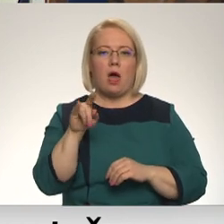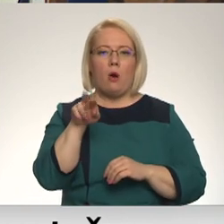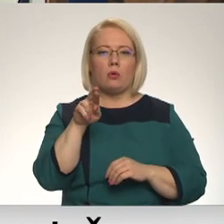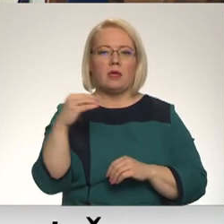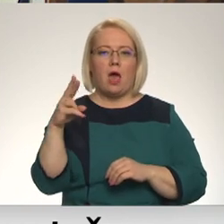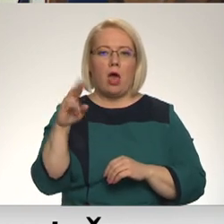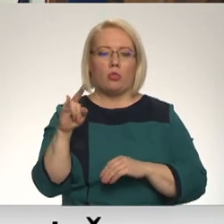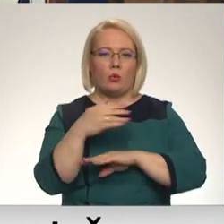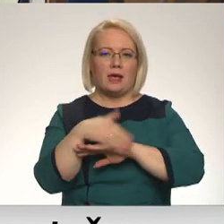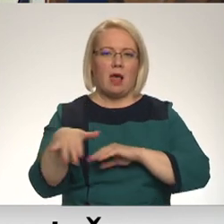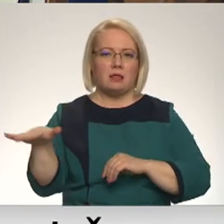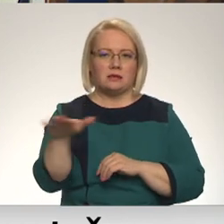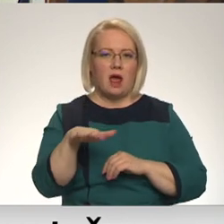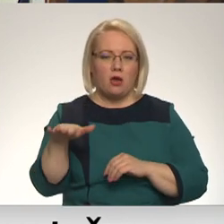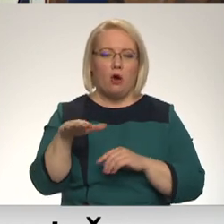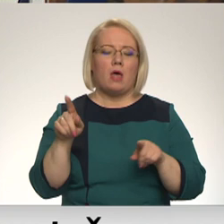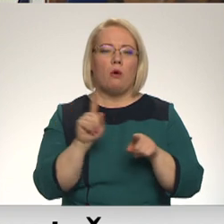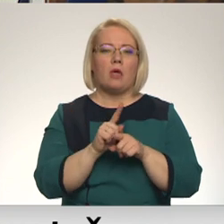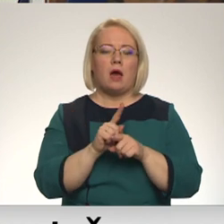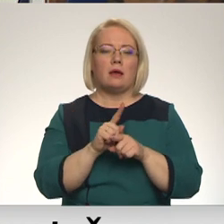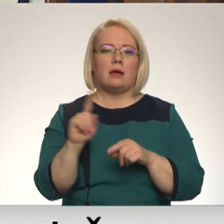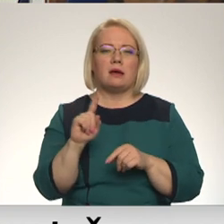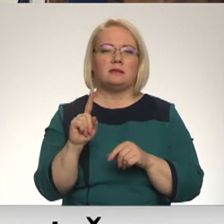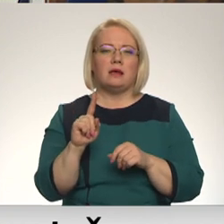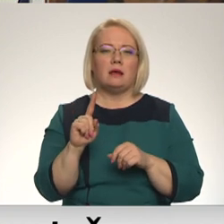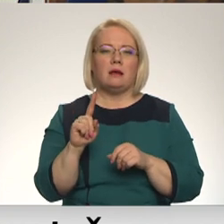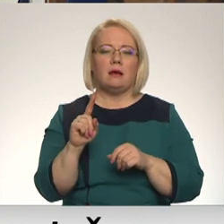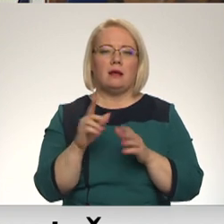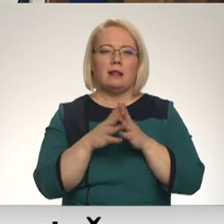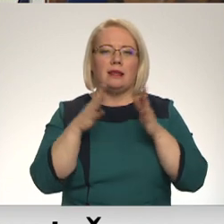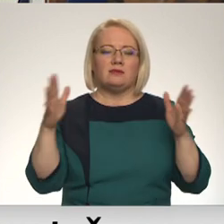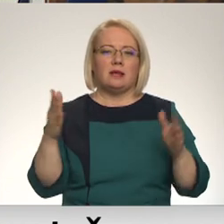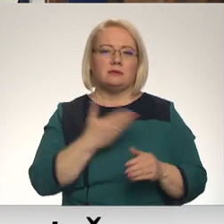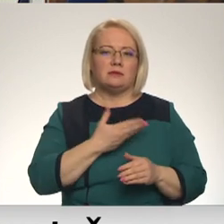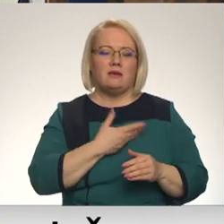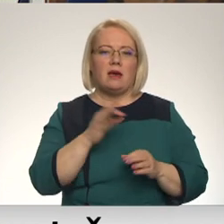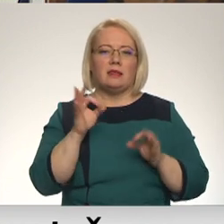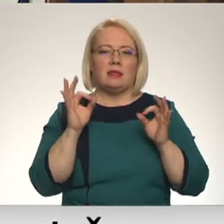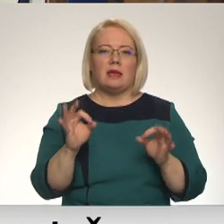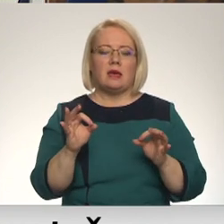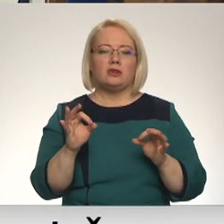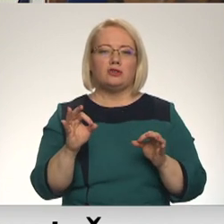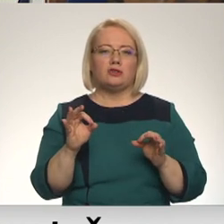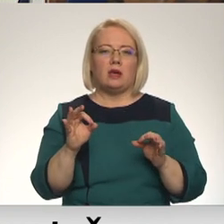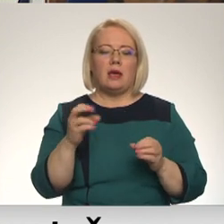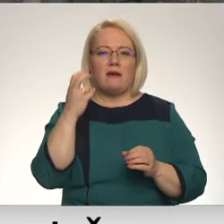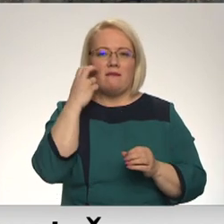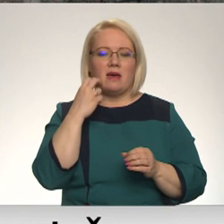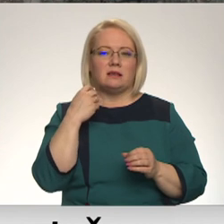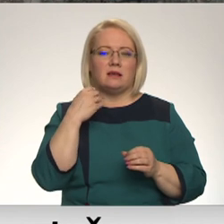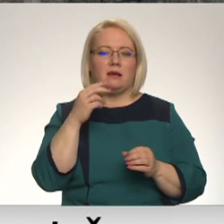rajonā, un kas mums ir lielāks dzīvojamais rajonas siltuma centrāls